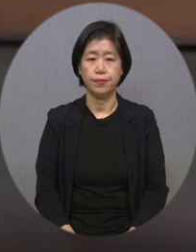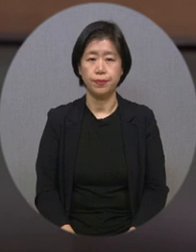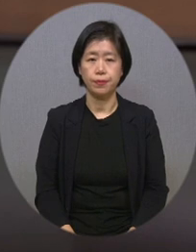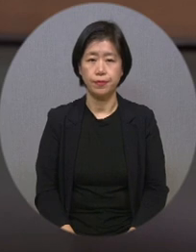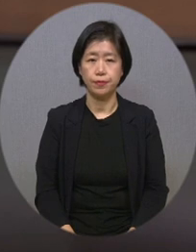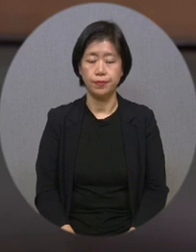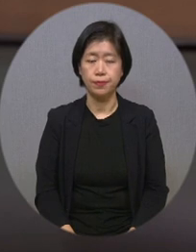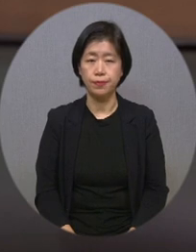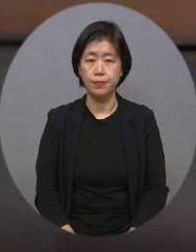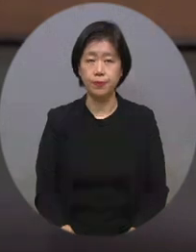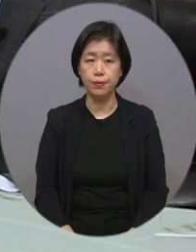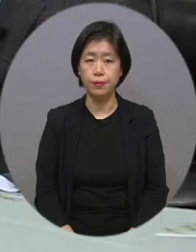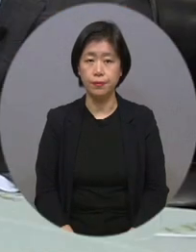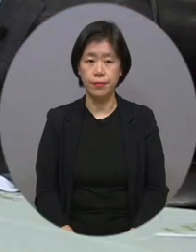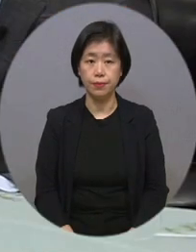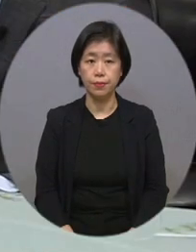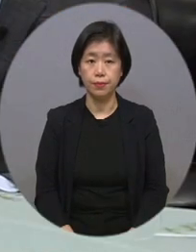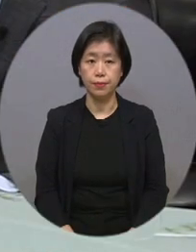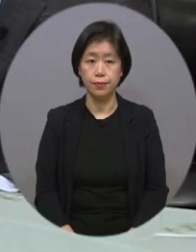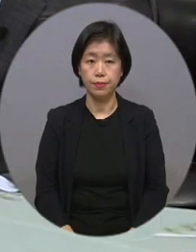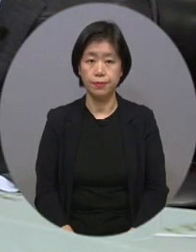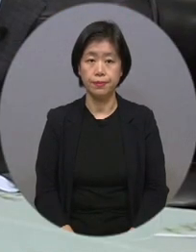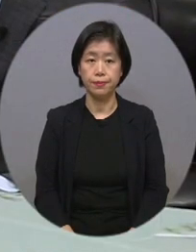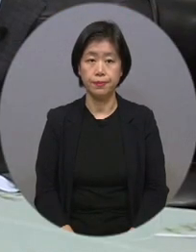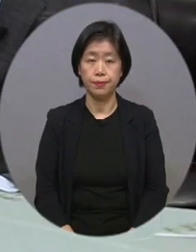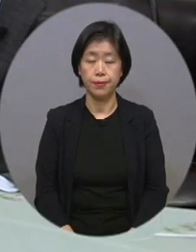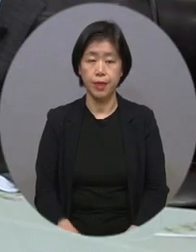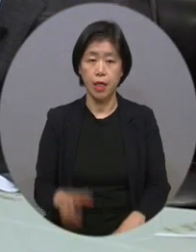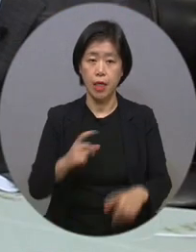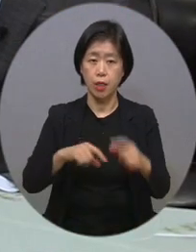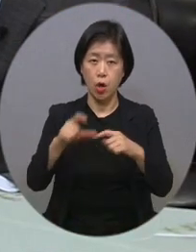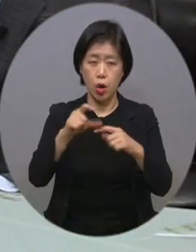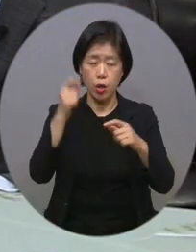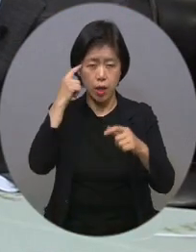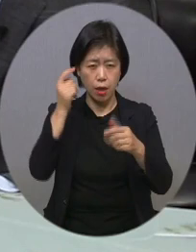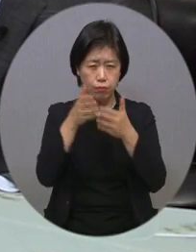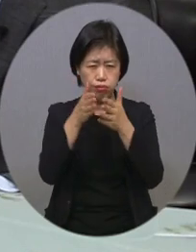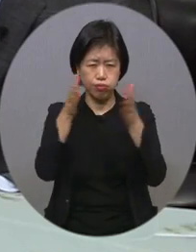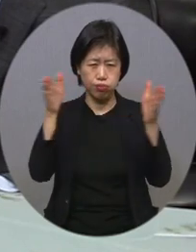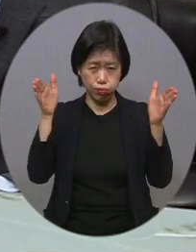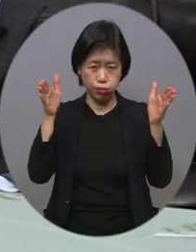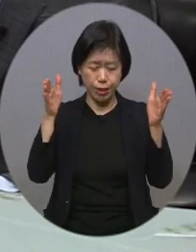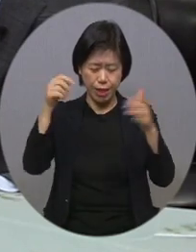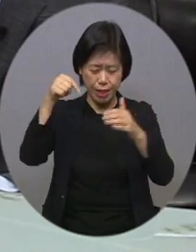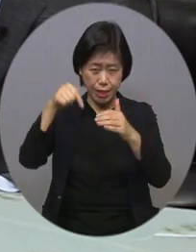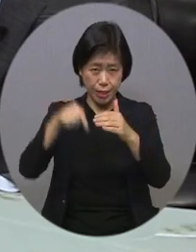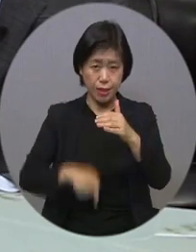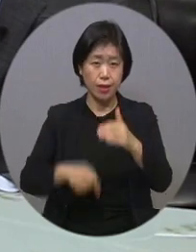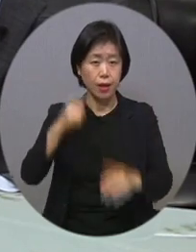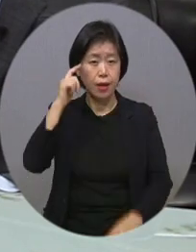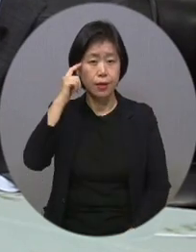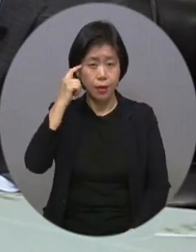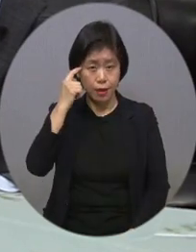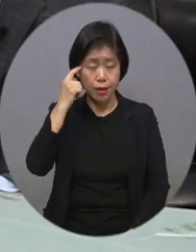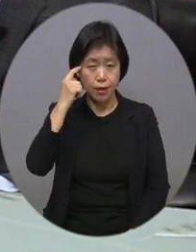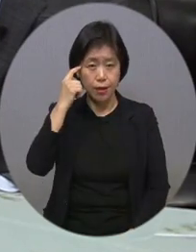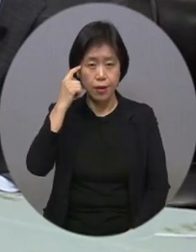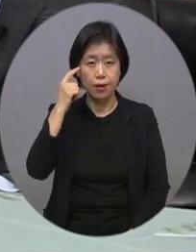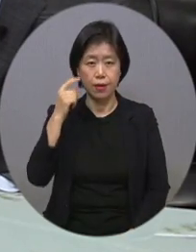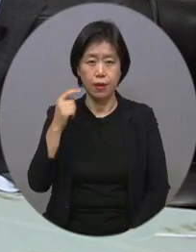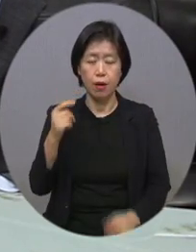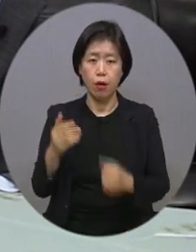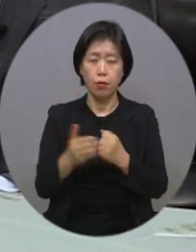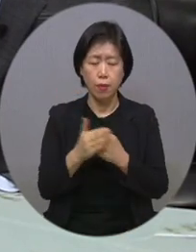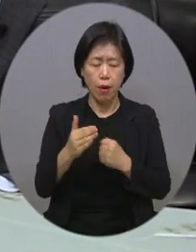문제를 생각을 하기 때문에 좀 더 넓고 그리고 깊게 생각을 하다 보니까 해결해야